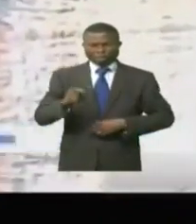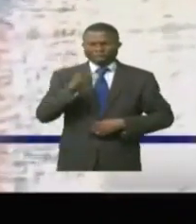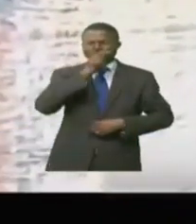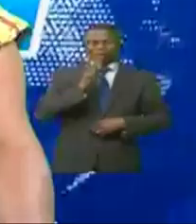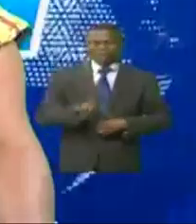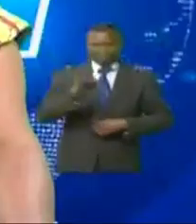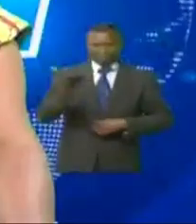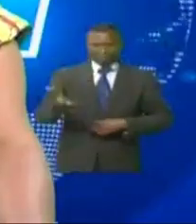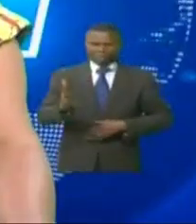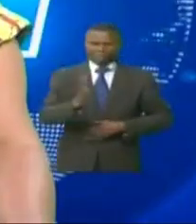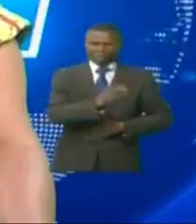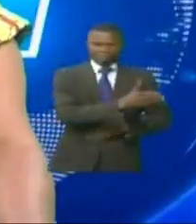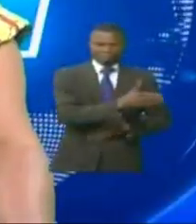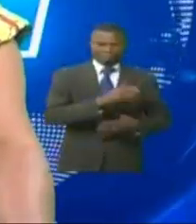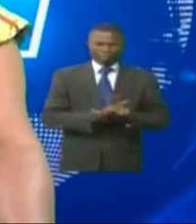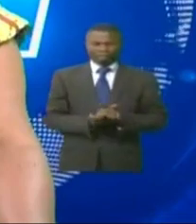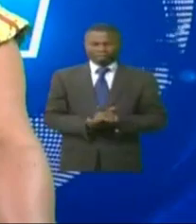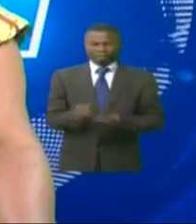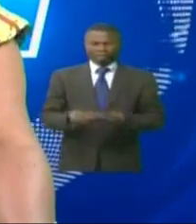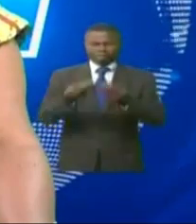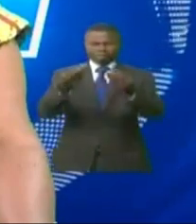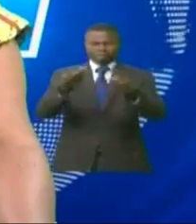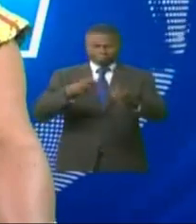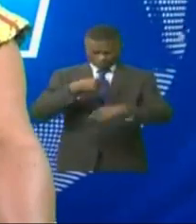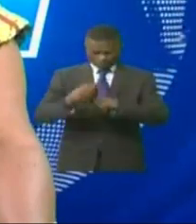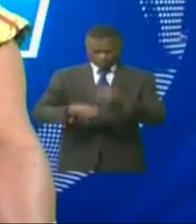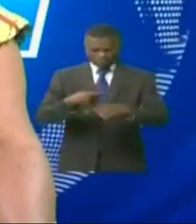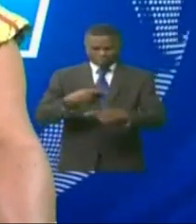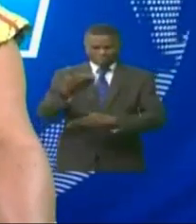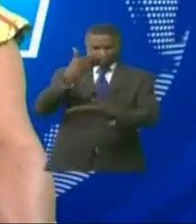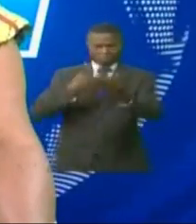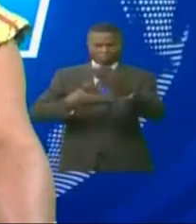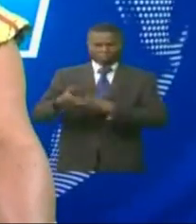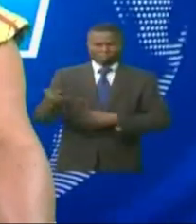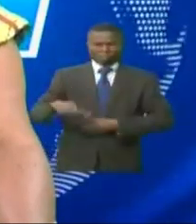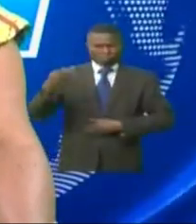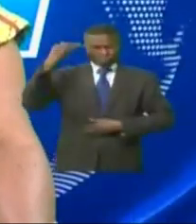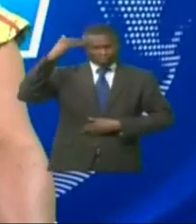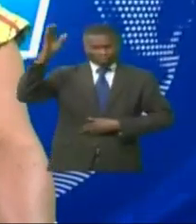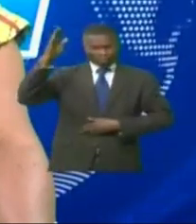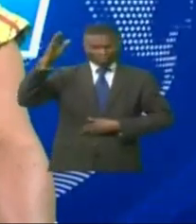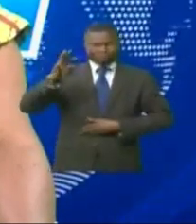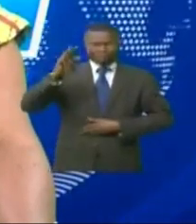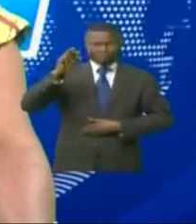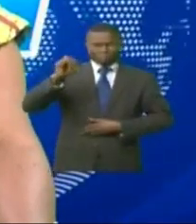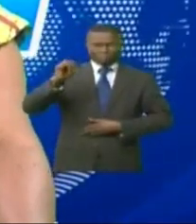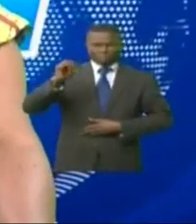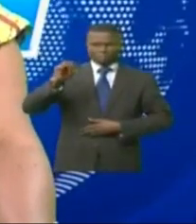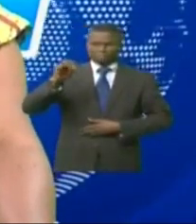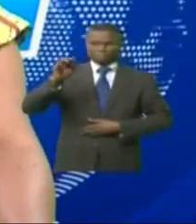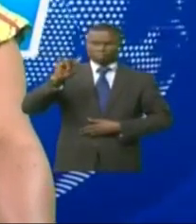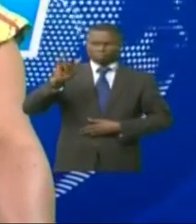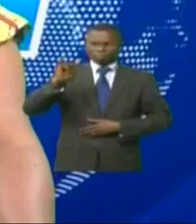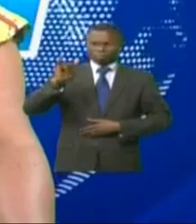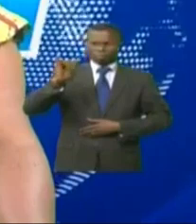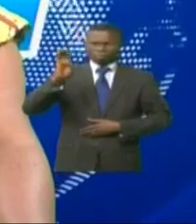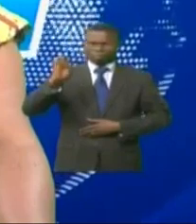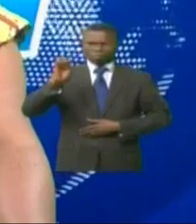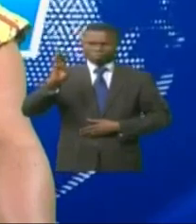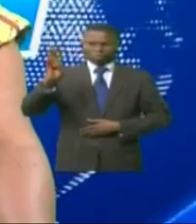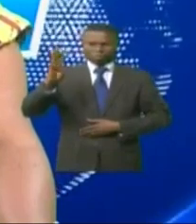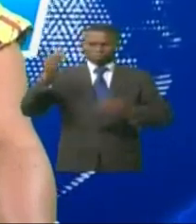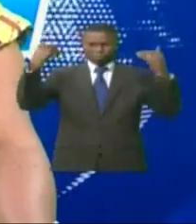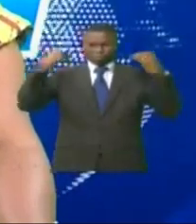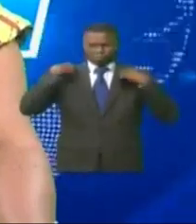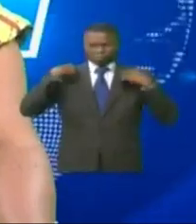Kisangani. Remise, reprise dans la province de l'Équateur, Niembo Ngalusha Placide, c'est le nouveau